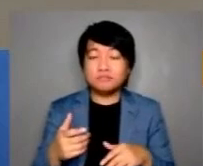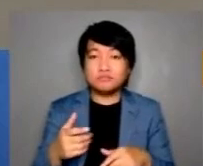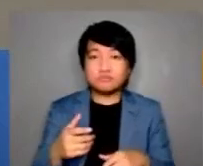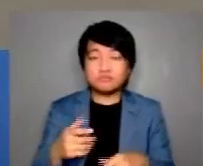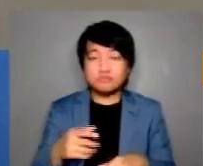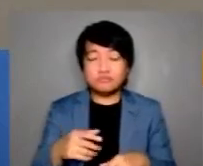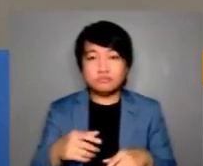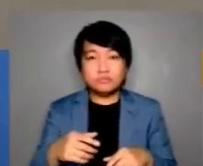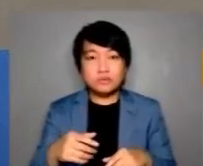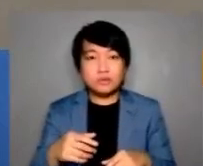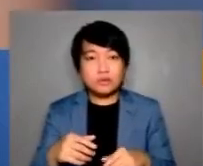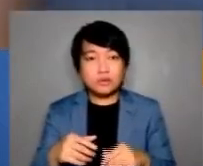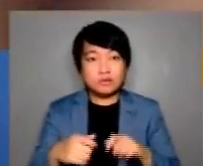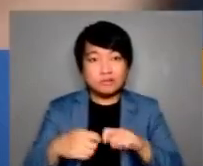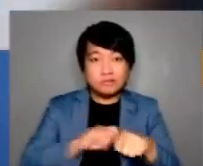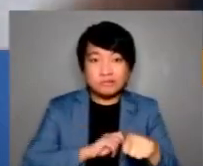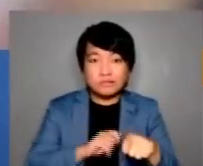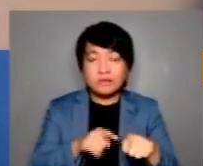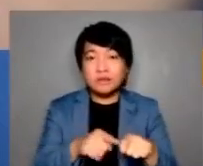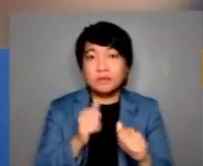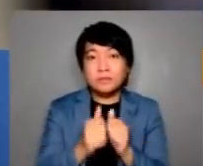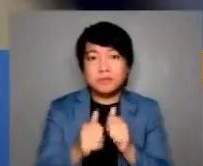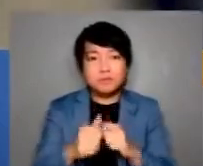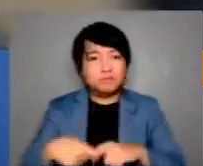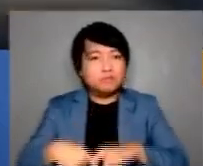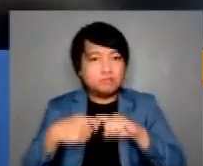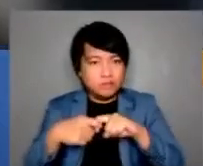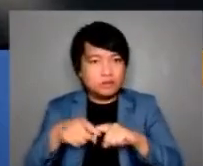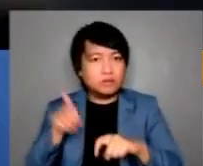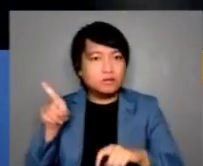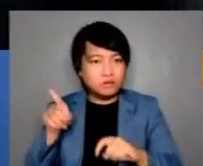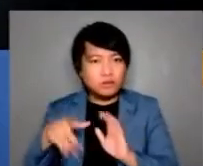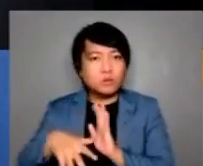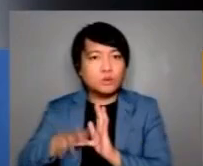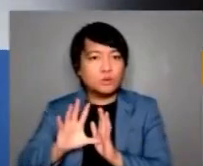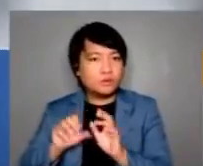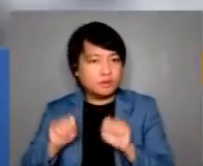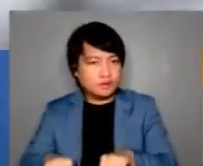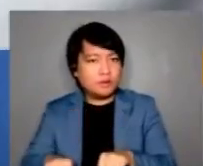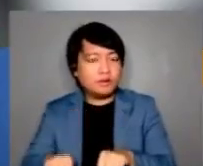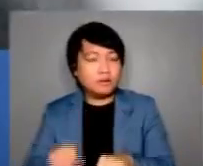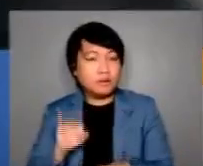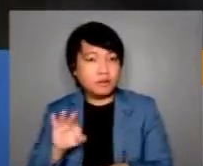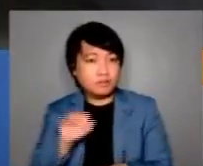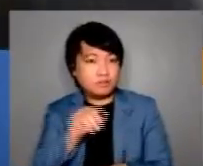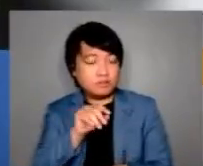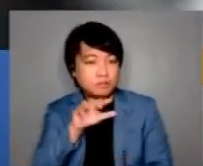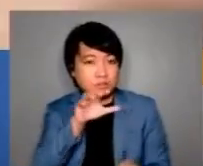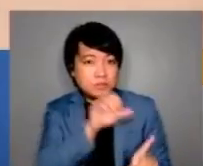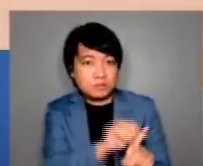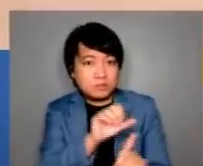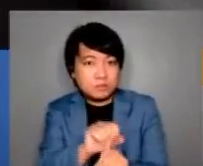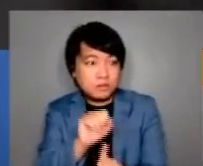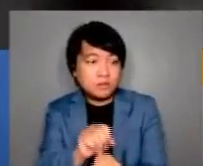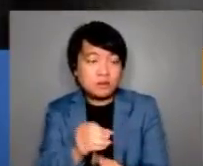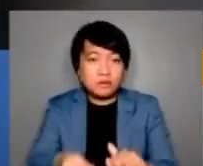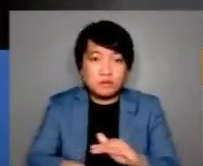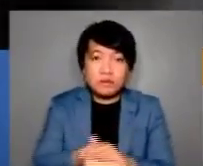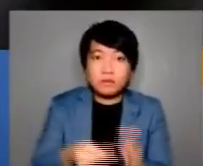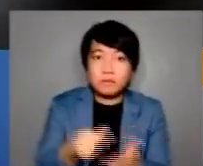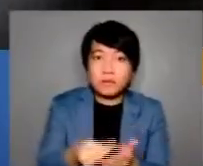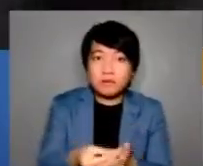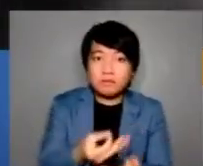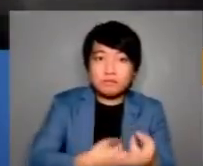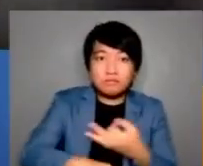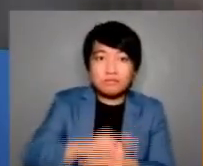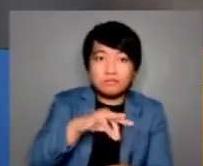komis election na isuspend ang proclamation ng mga involved sa premature campaigning vote buying illegal campaigning para